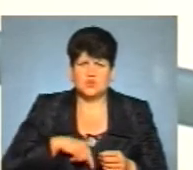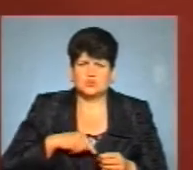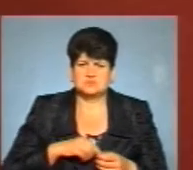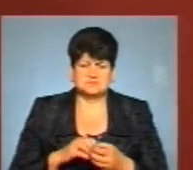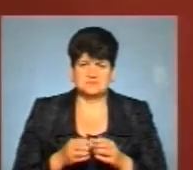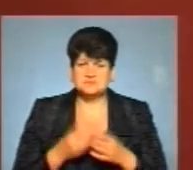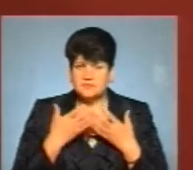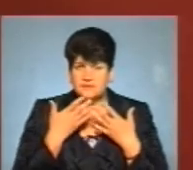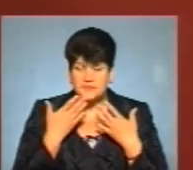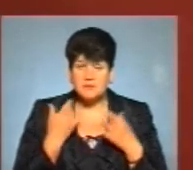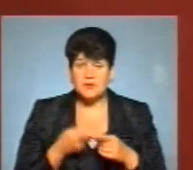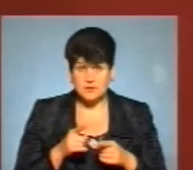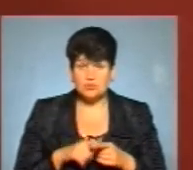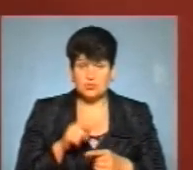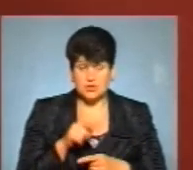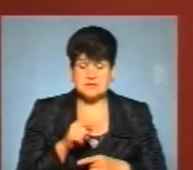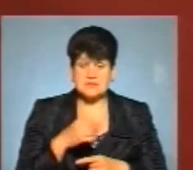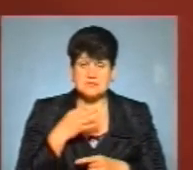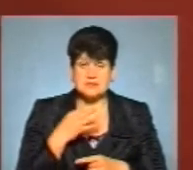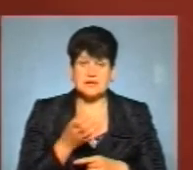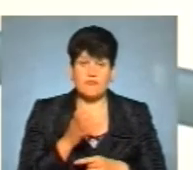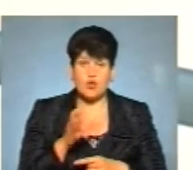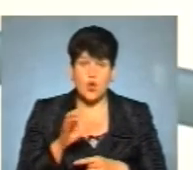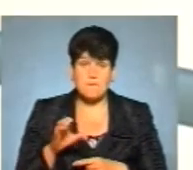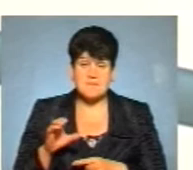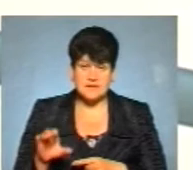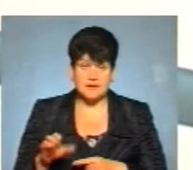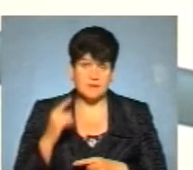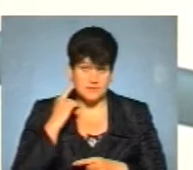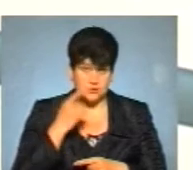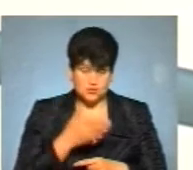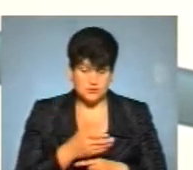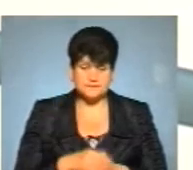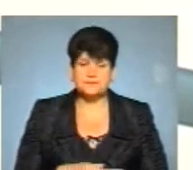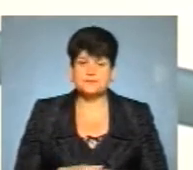І, власне, про це сказали в коментарях, щойно ми почули, так,